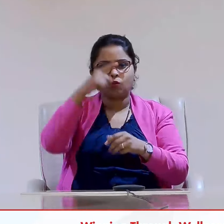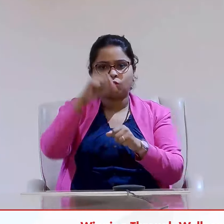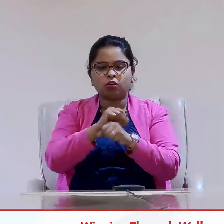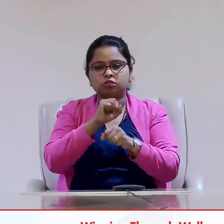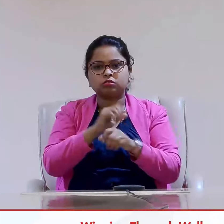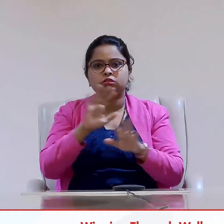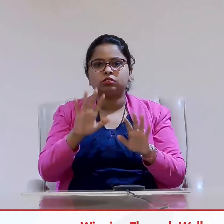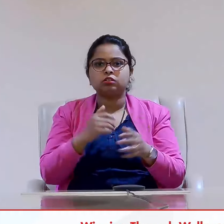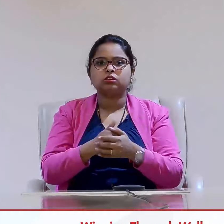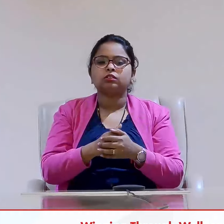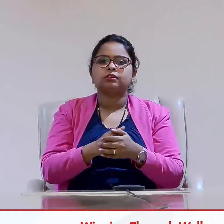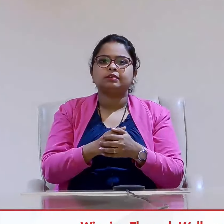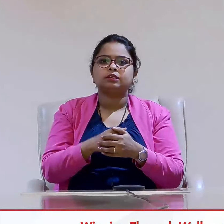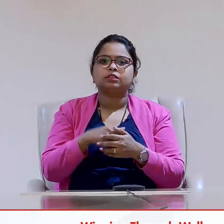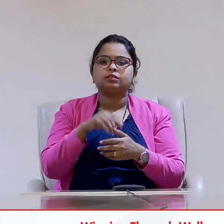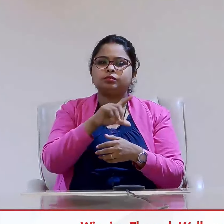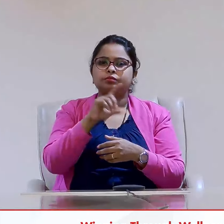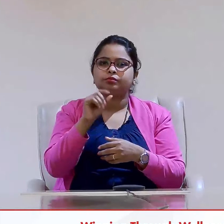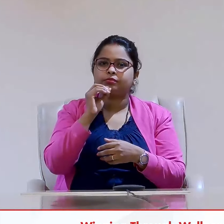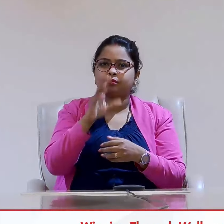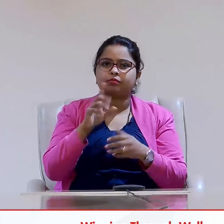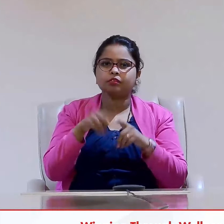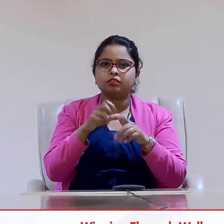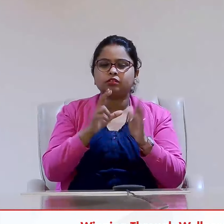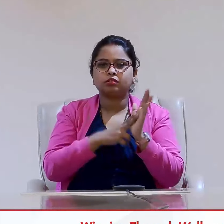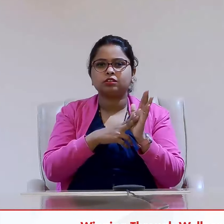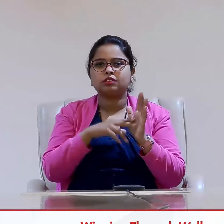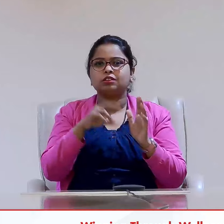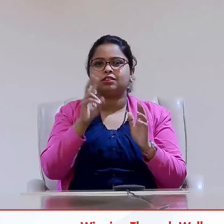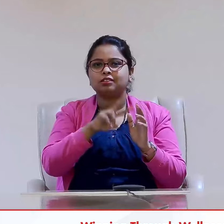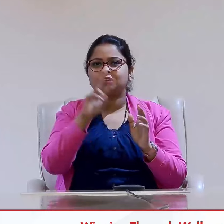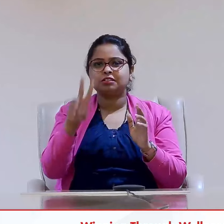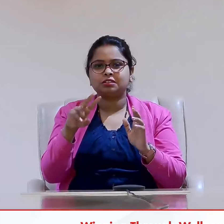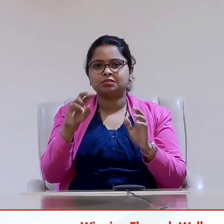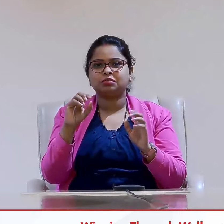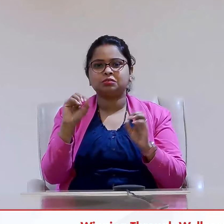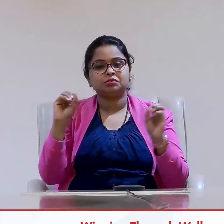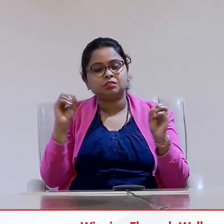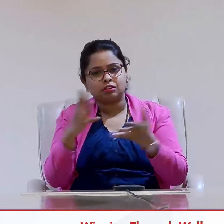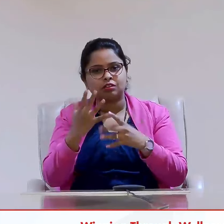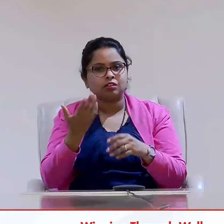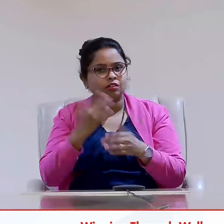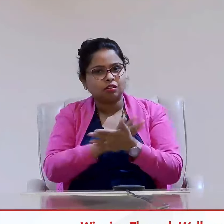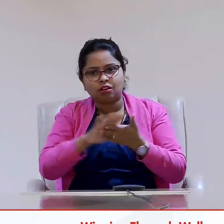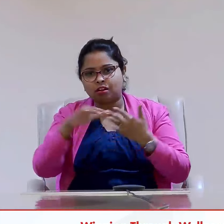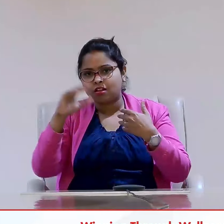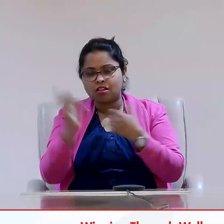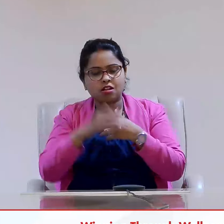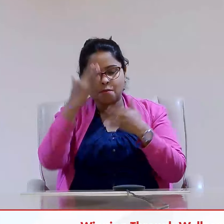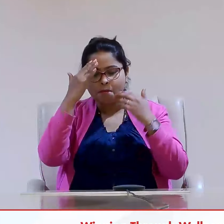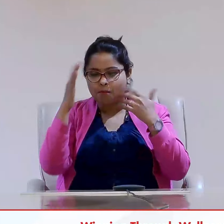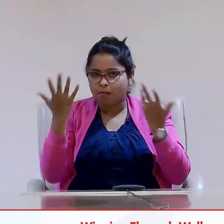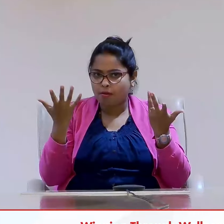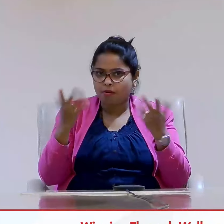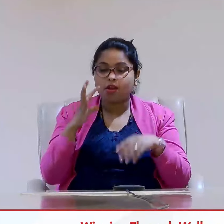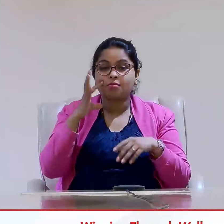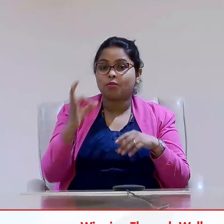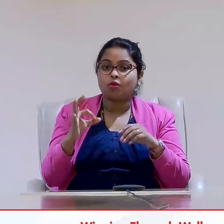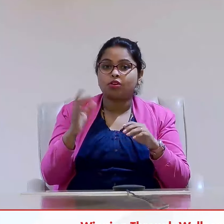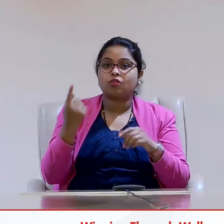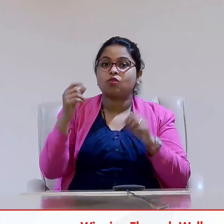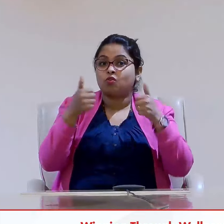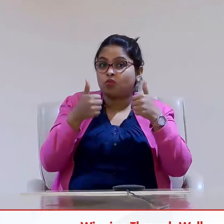समबडी वाज सेइंग, कभी जैन 2022 शुरू हुआ और कभी खत्म हुआ पता ही नहीं चला, राइट? सो व्हाट्स इम्पॉर्टेंट फॉर अ